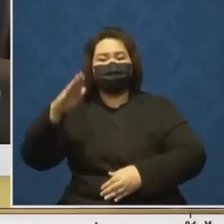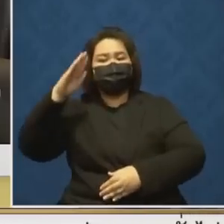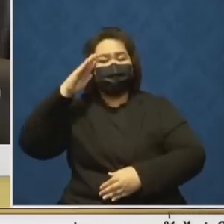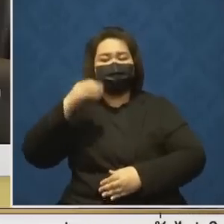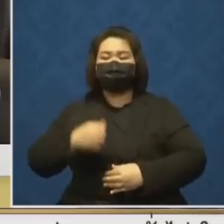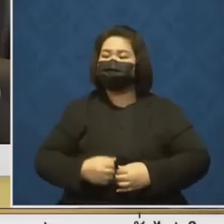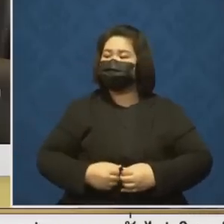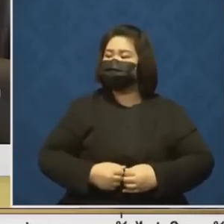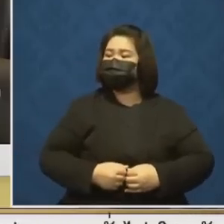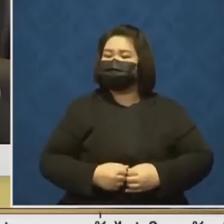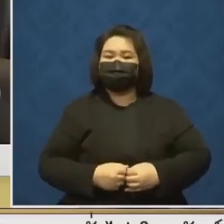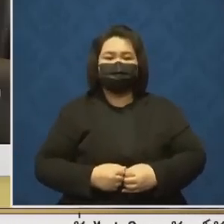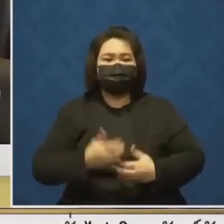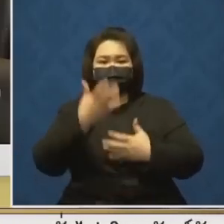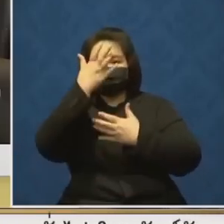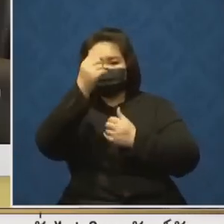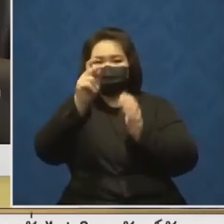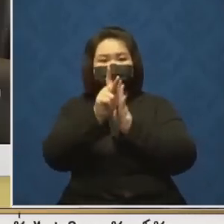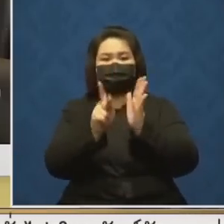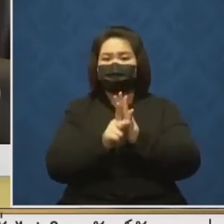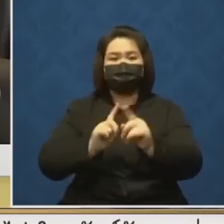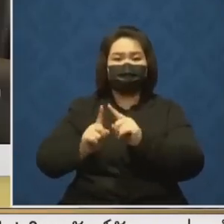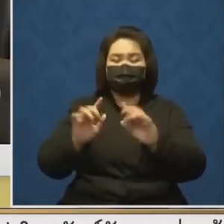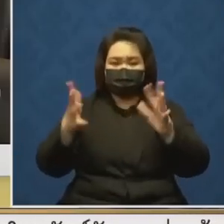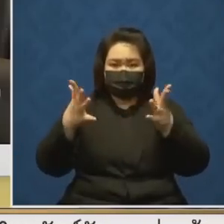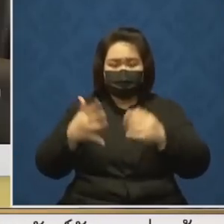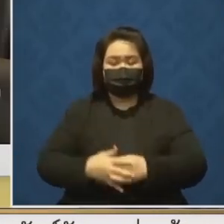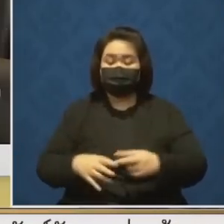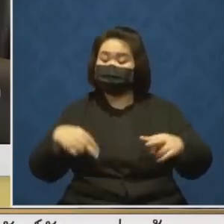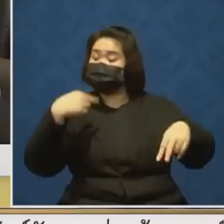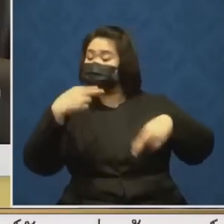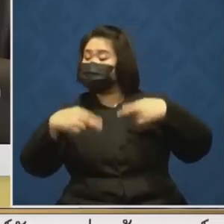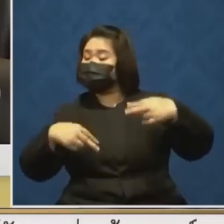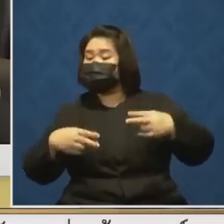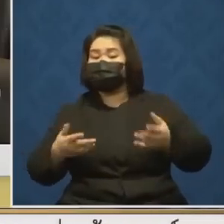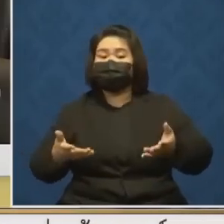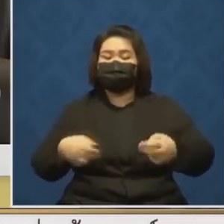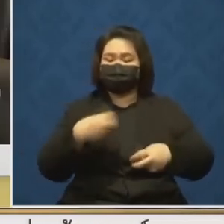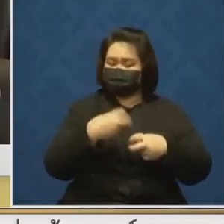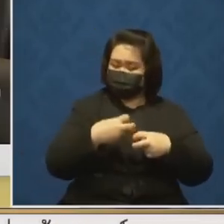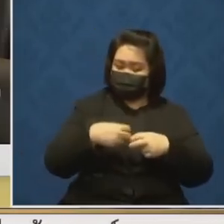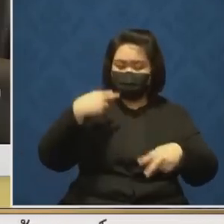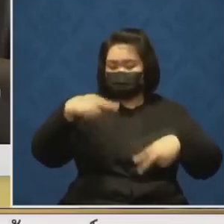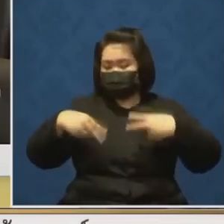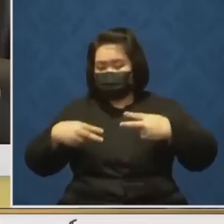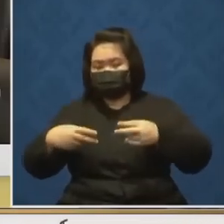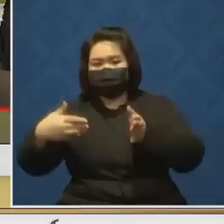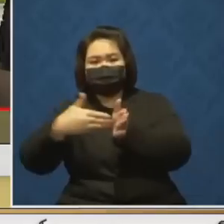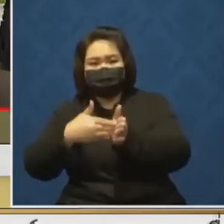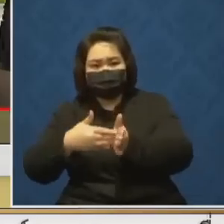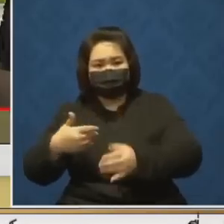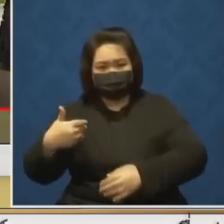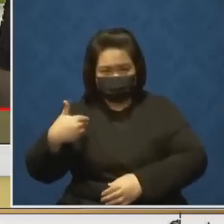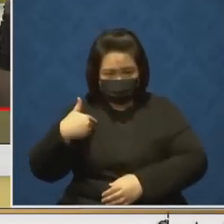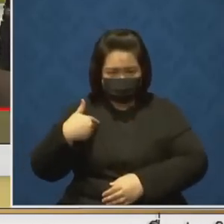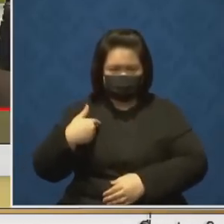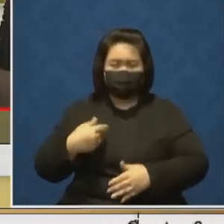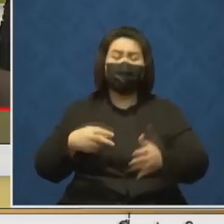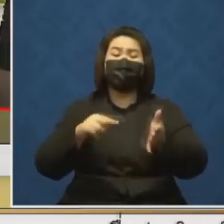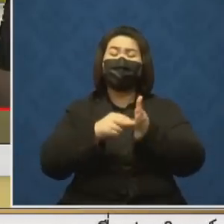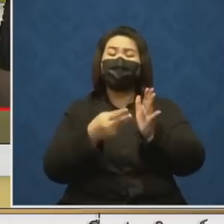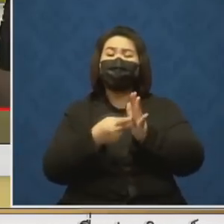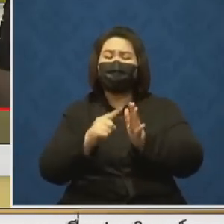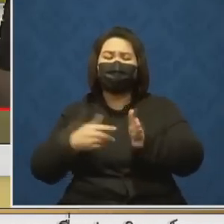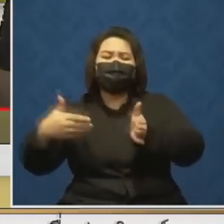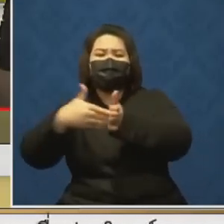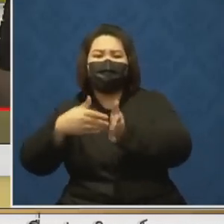ไม่ได้เลยกรรณที่ตวรสบไมได้เลยเช่นกรร